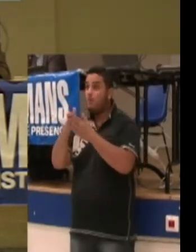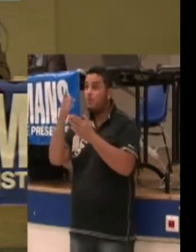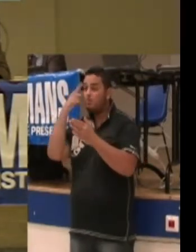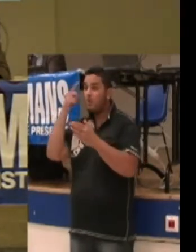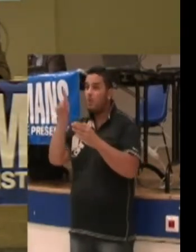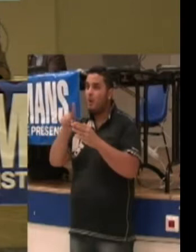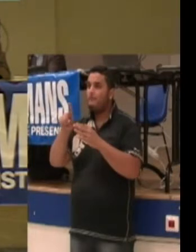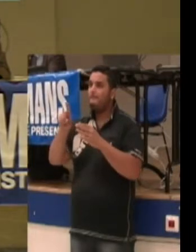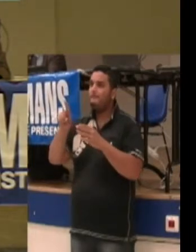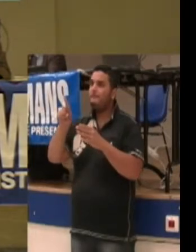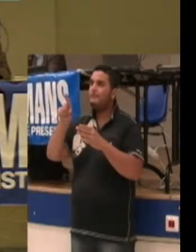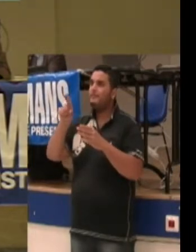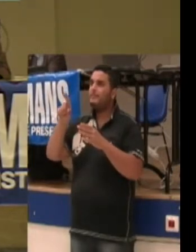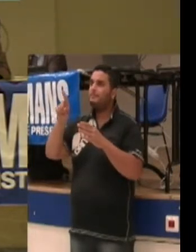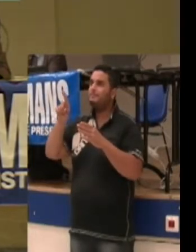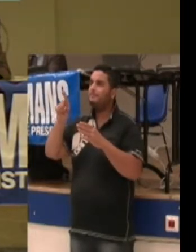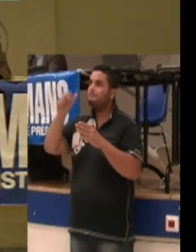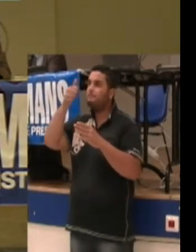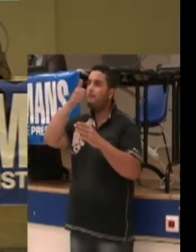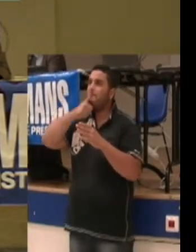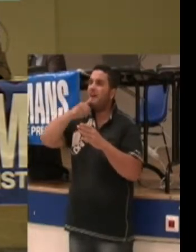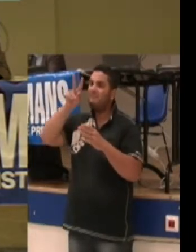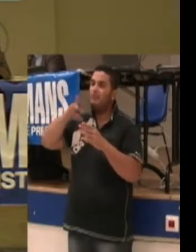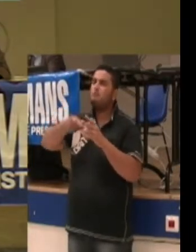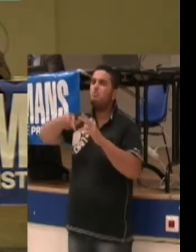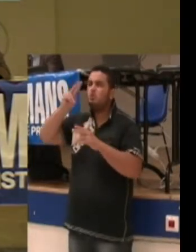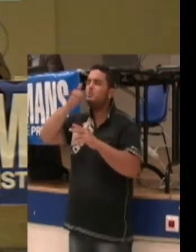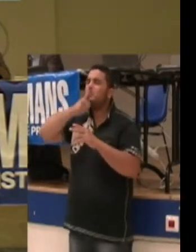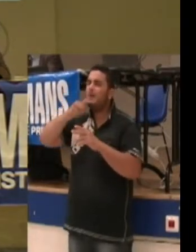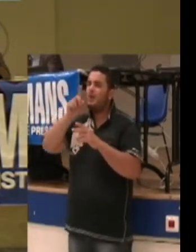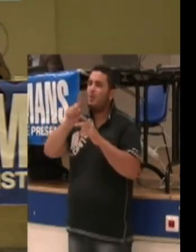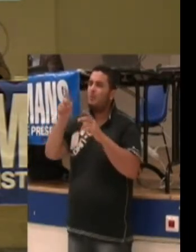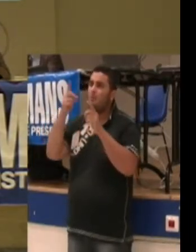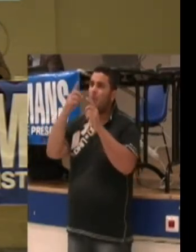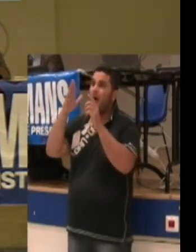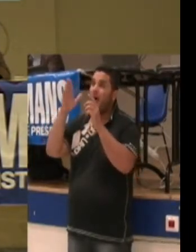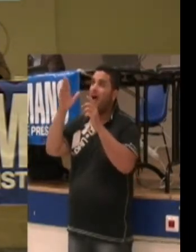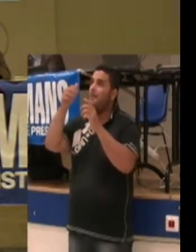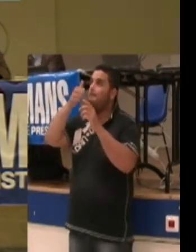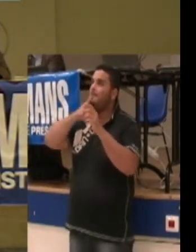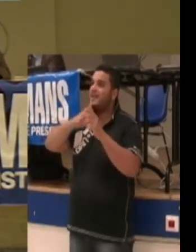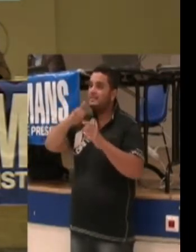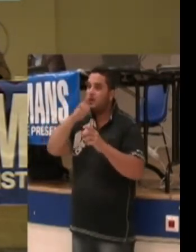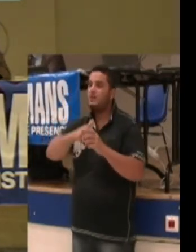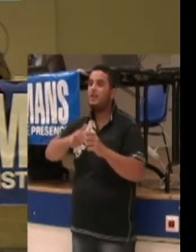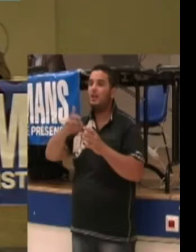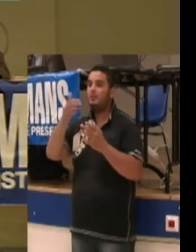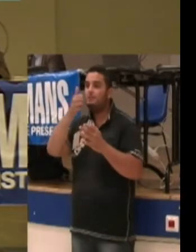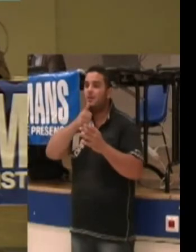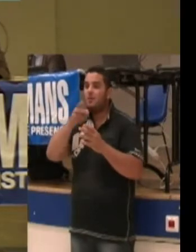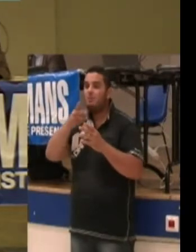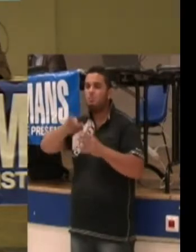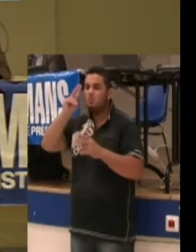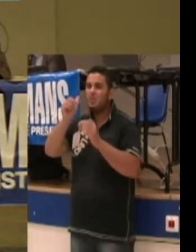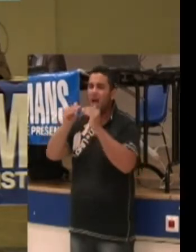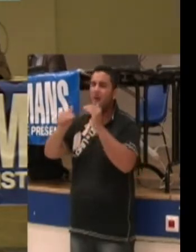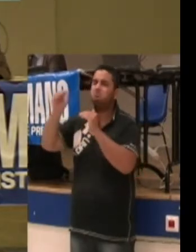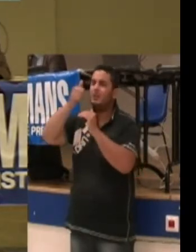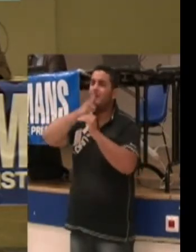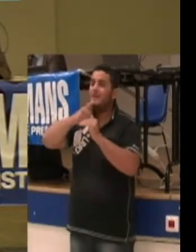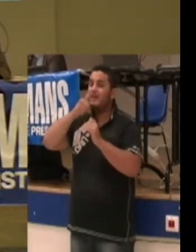hein, d'acquérir quelque chose qui n'est pas... Peut-être qu'elle est innée des fois chez nous, mais des fois, il faut...